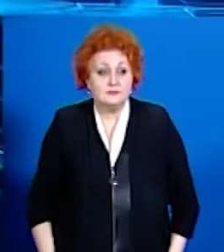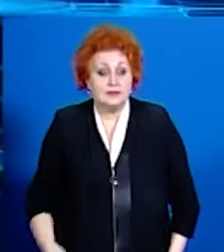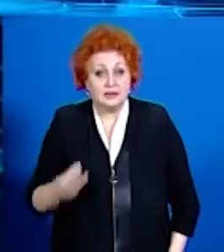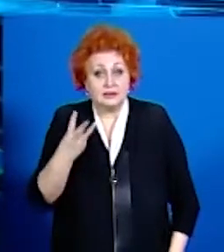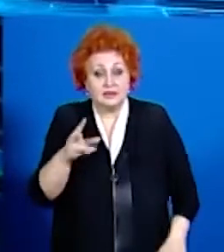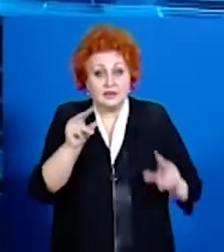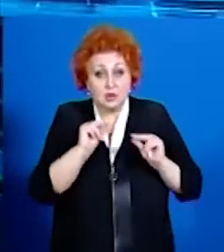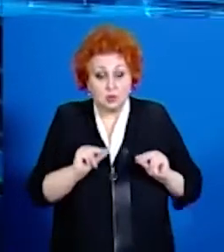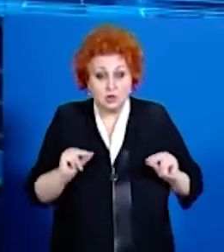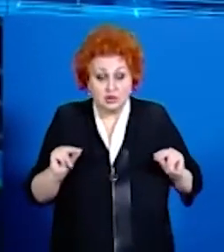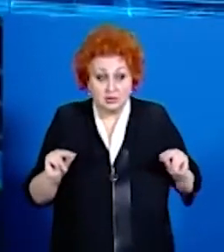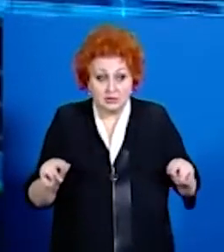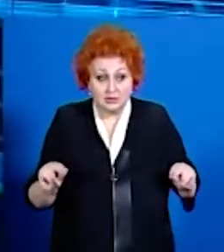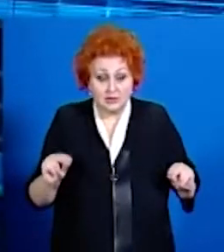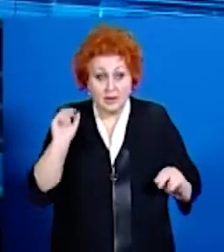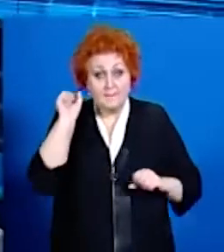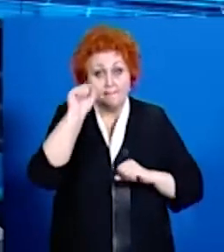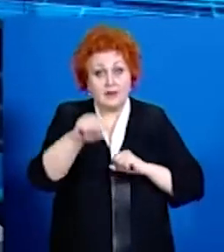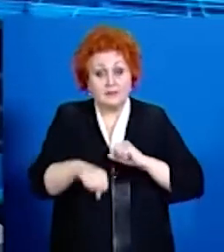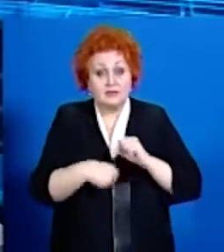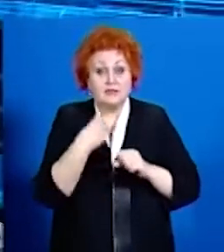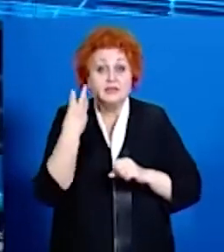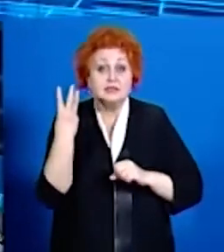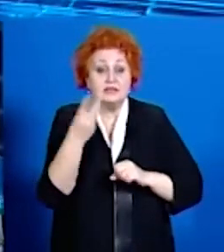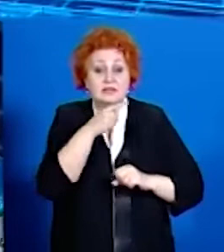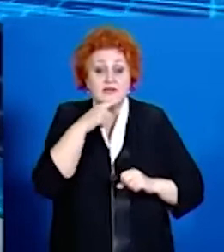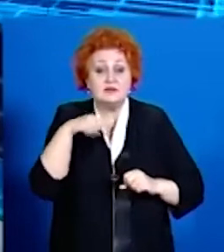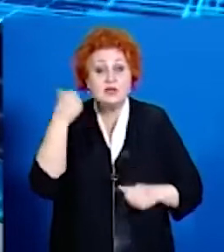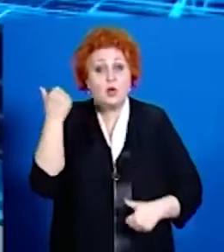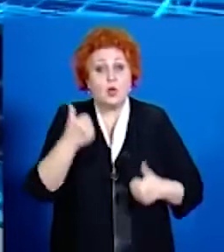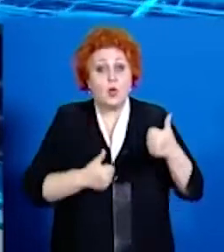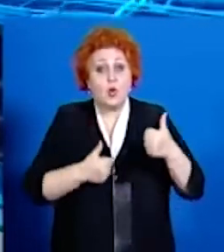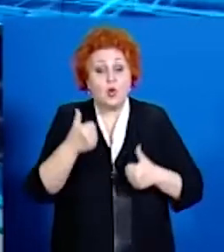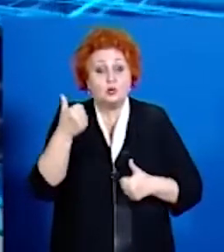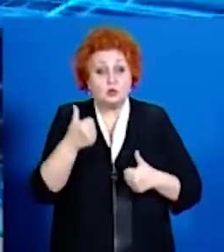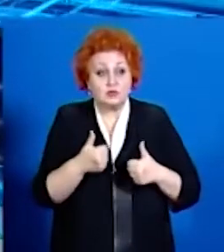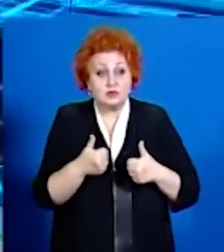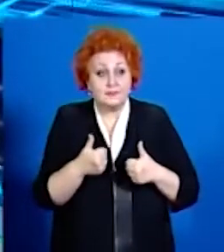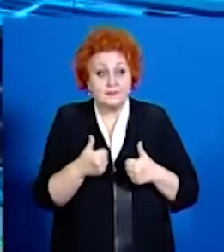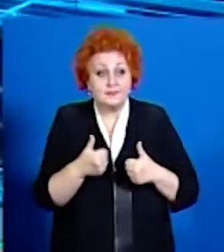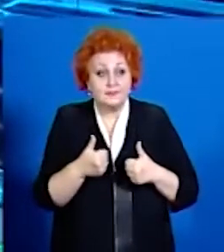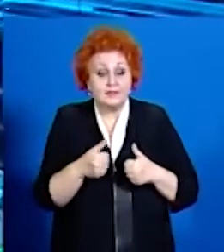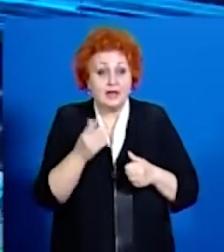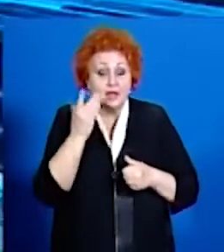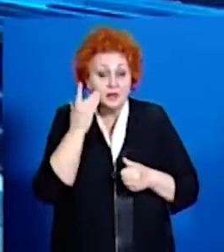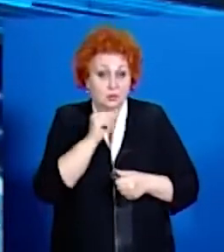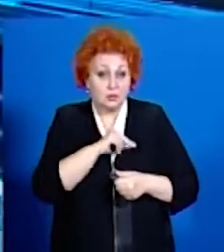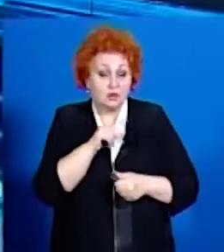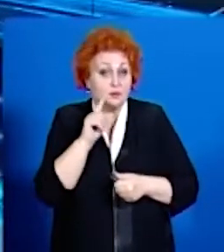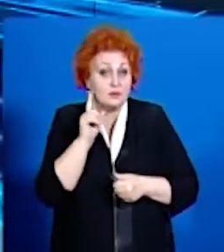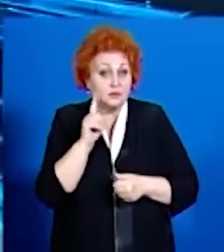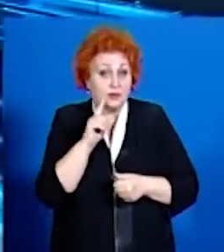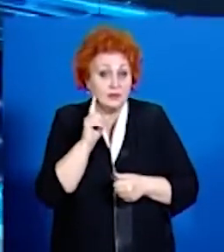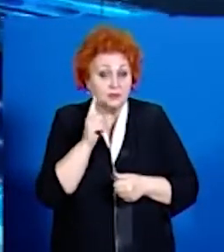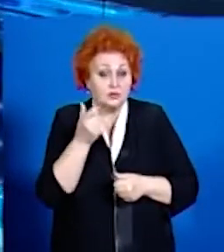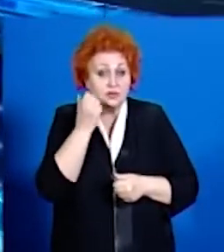Трое педагогов из Ставропольского края стали победителями третьего всероссийского конкурса краеведов, работающих с молодежью. Из столицы, где